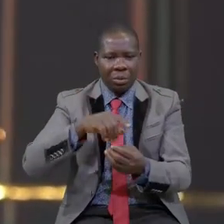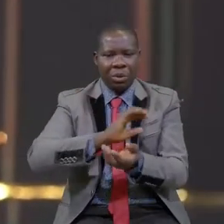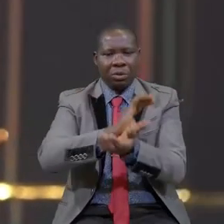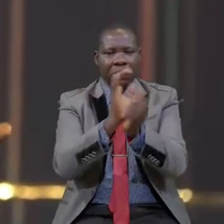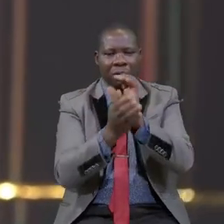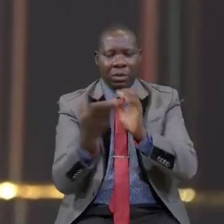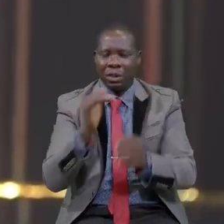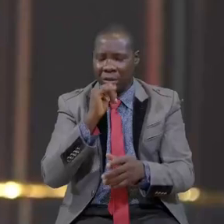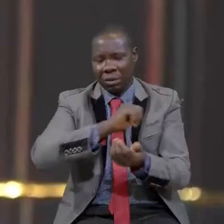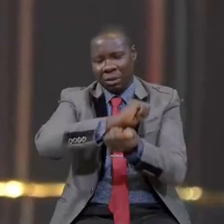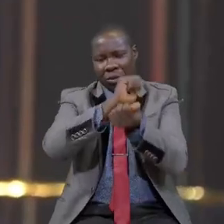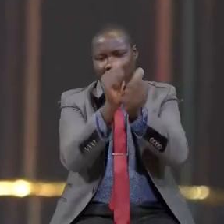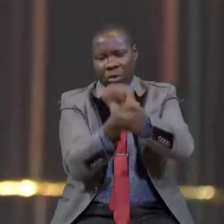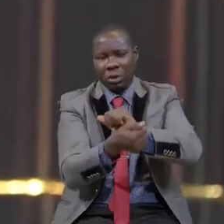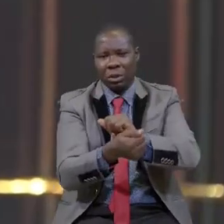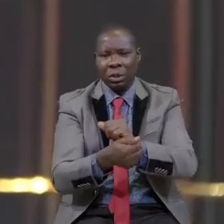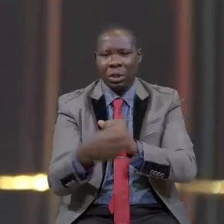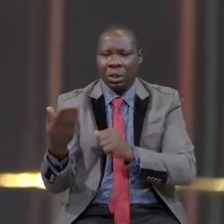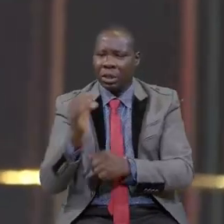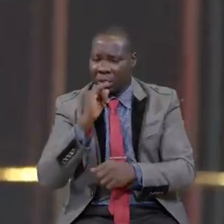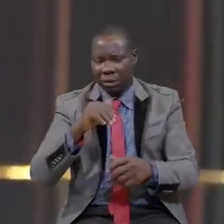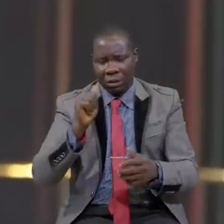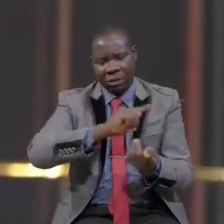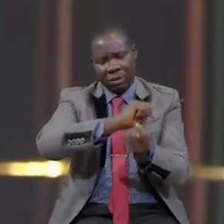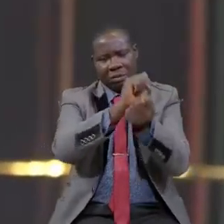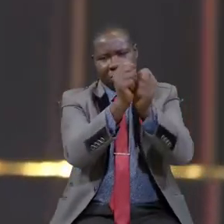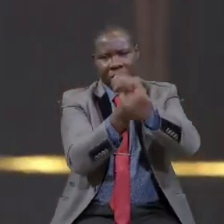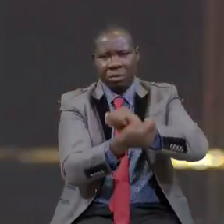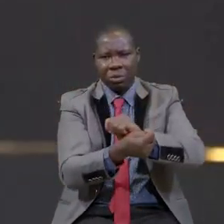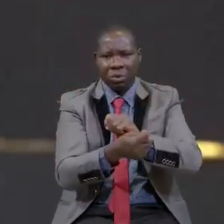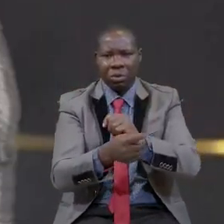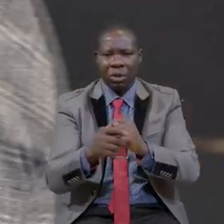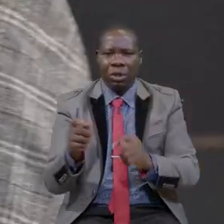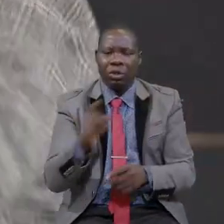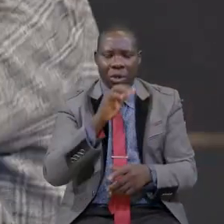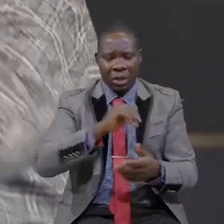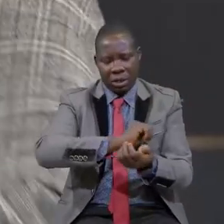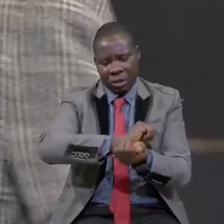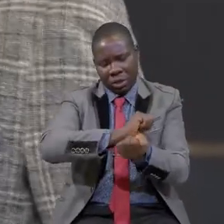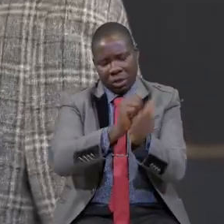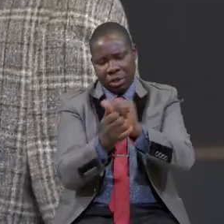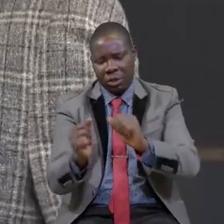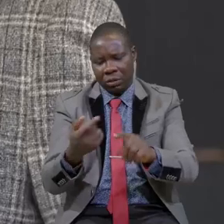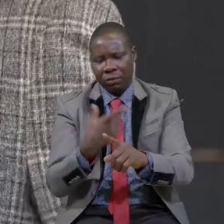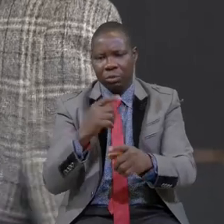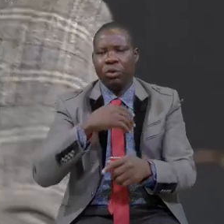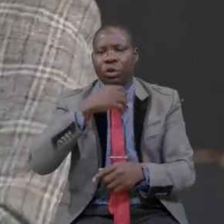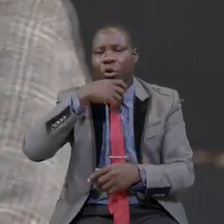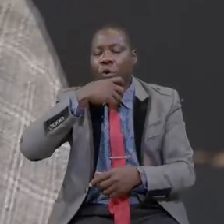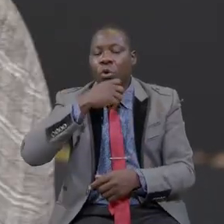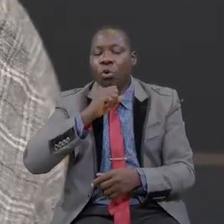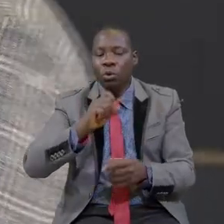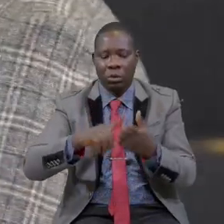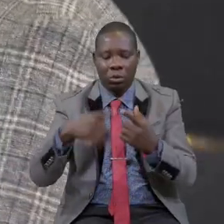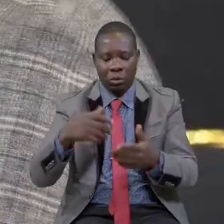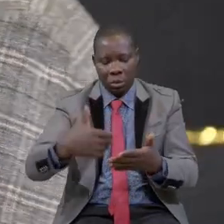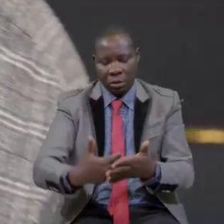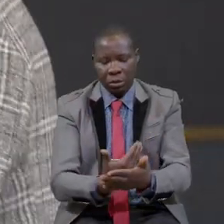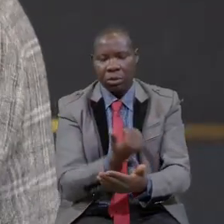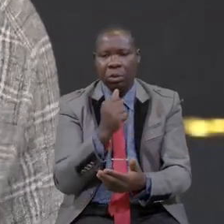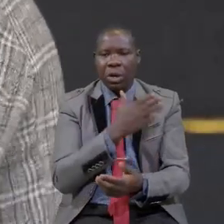un changement. Il y a une transformation. Tu changes de l'ancien à la nouvelle